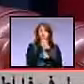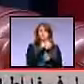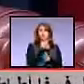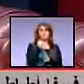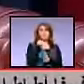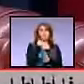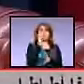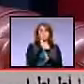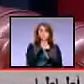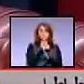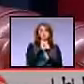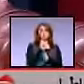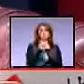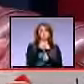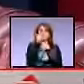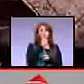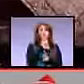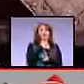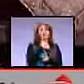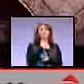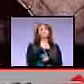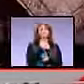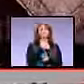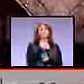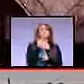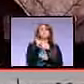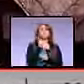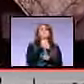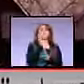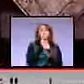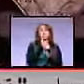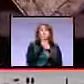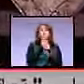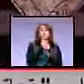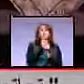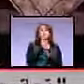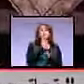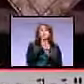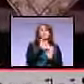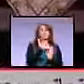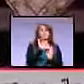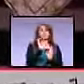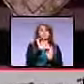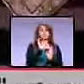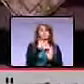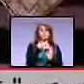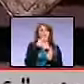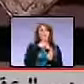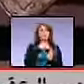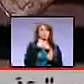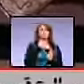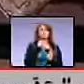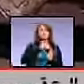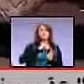نفقدك يا ابني كمخرج وتروح تمثل. قلت له انا عايز امثل. هتخليني امثل معاك؟ همثل. مش هتخليني امثل, هخبط على البيوت. همثل يعني